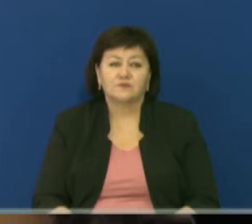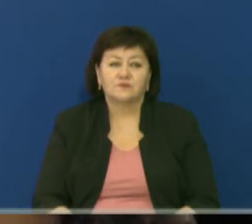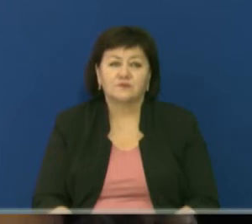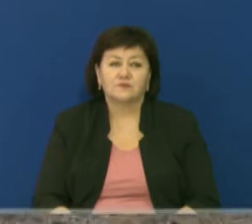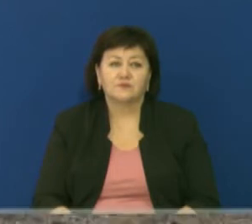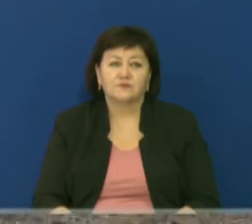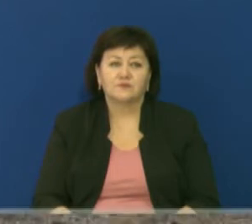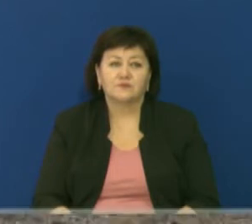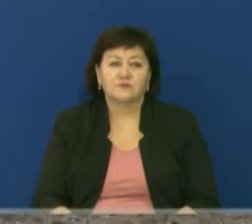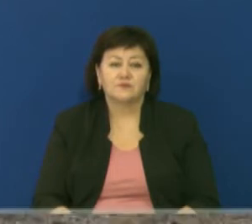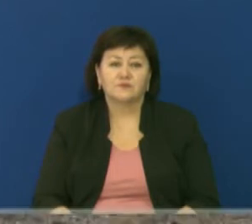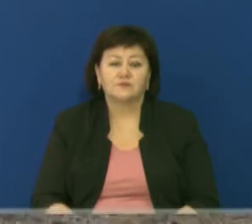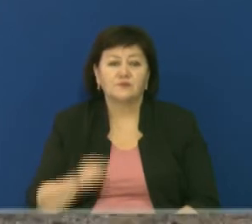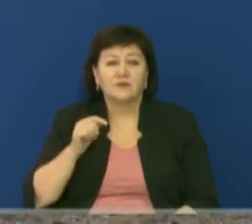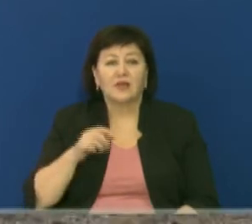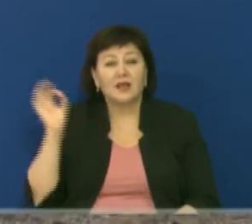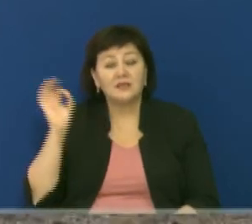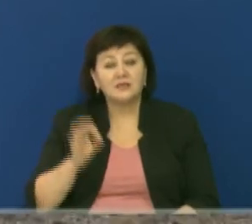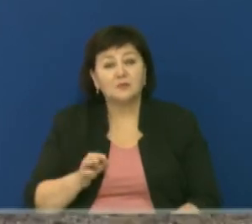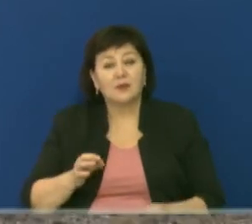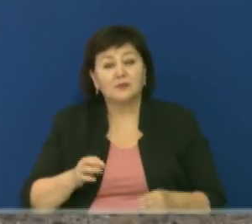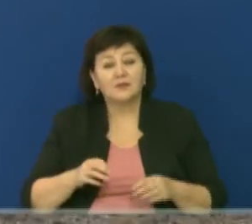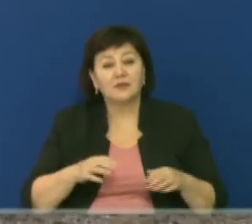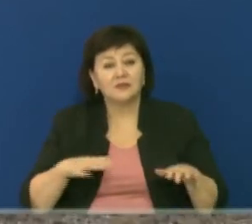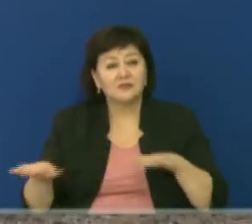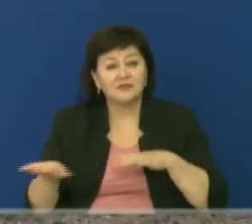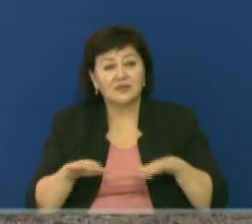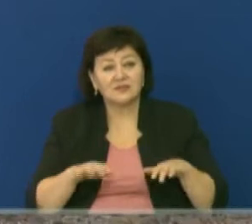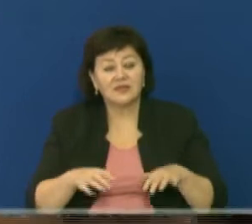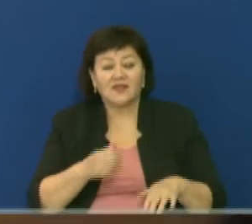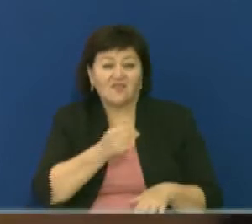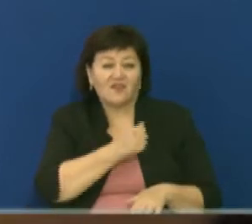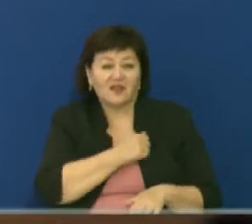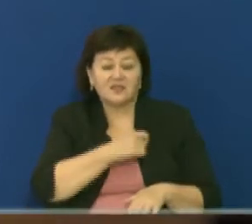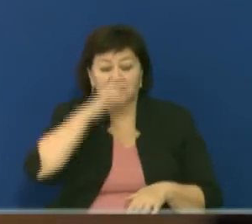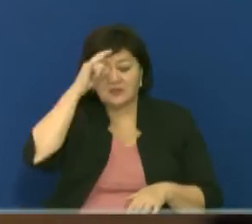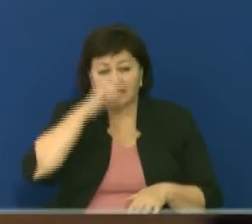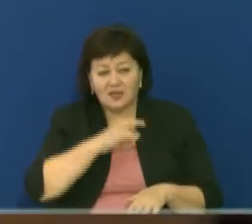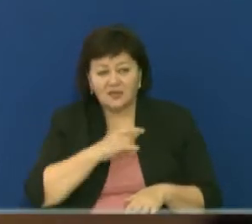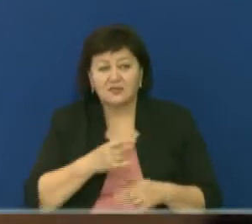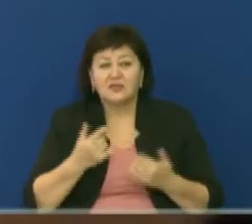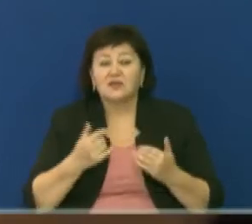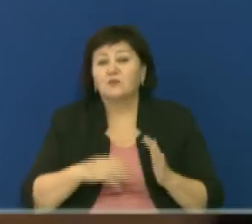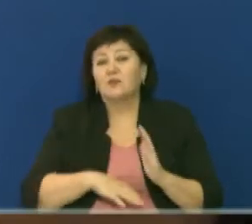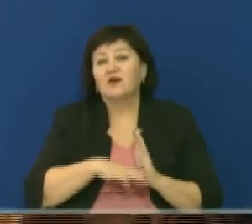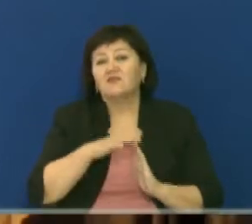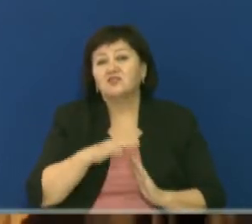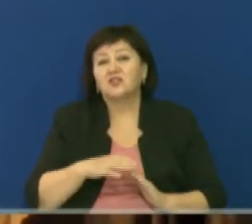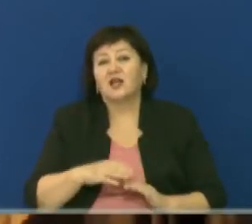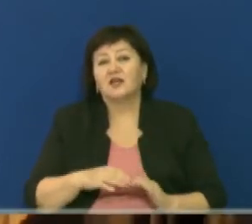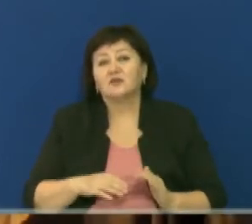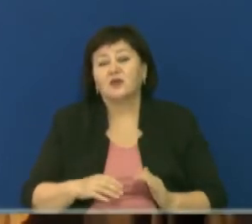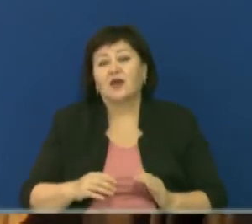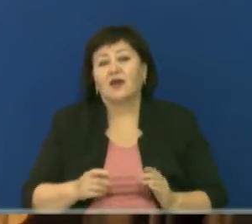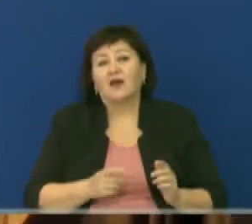Принял. С момента создания казахстанские вооруженные силы постоянно модернизируются и повышают уровень боевой подготовки.